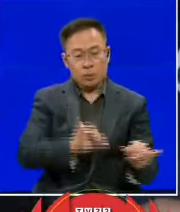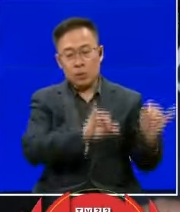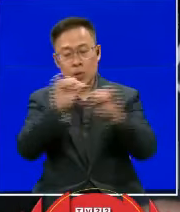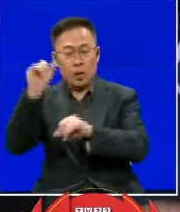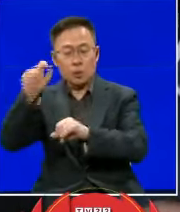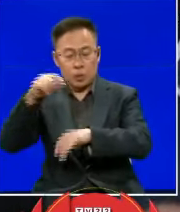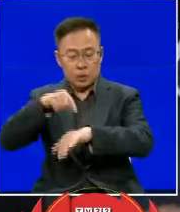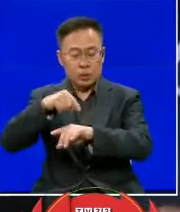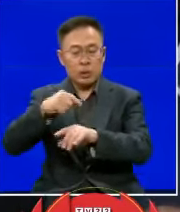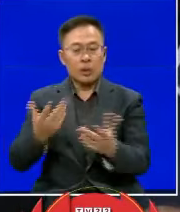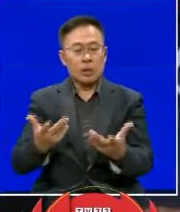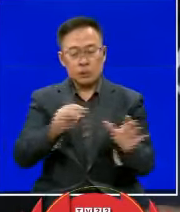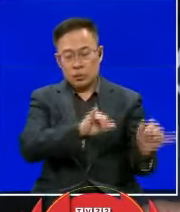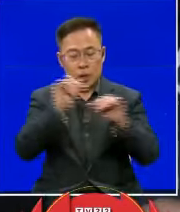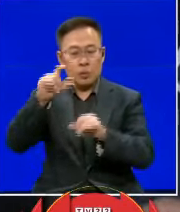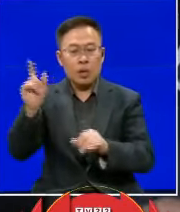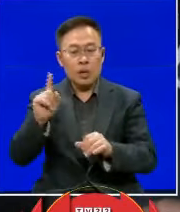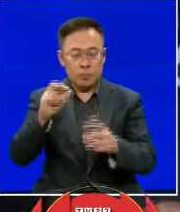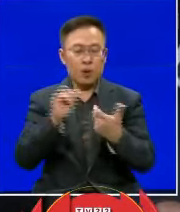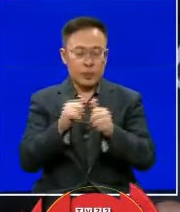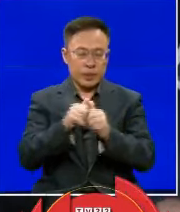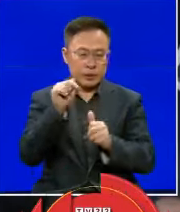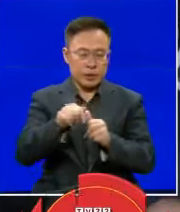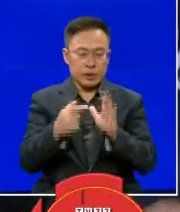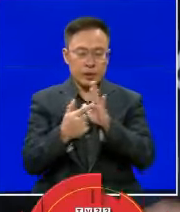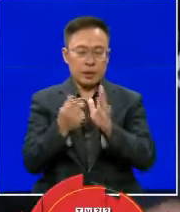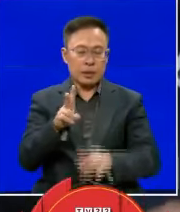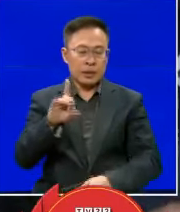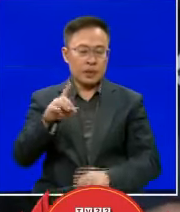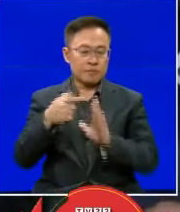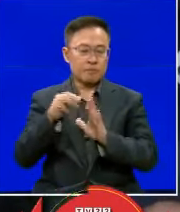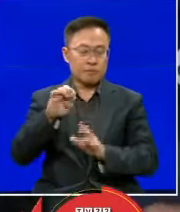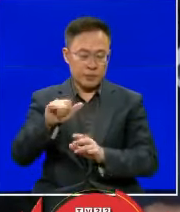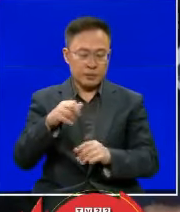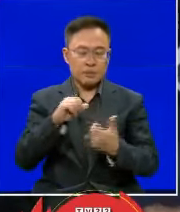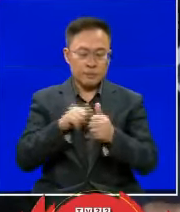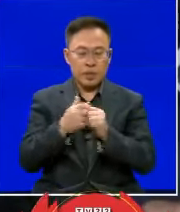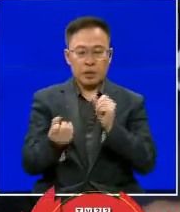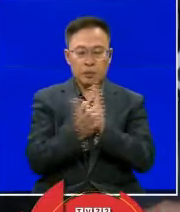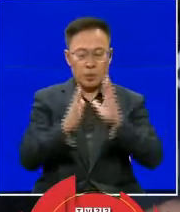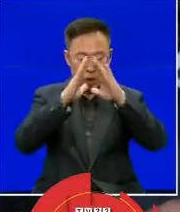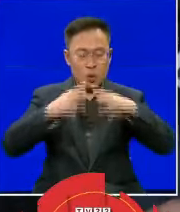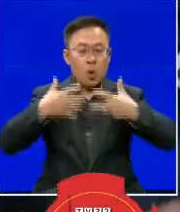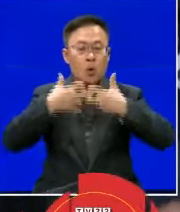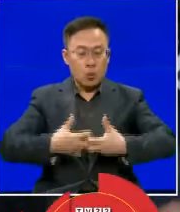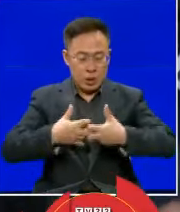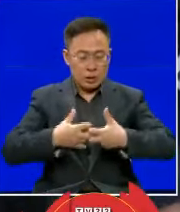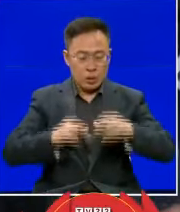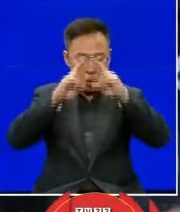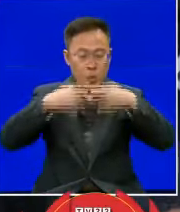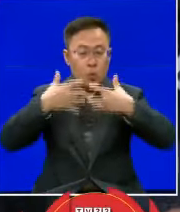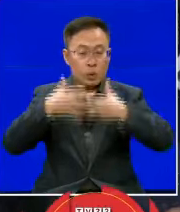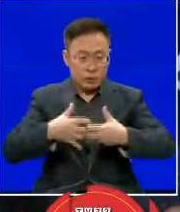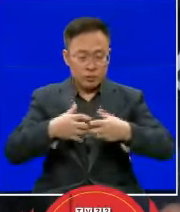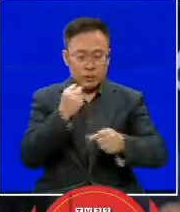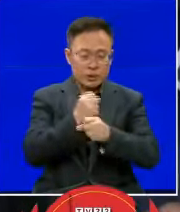ย้ายอาจจะนะครับคาดว่ามาจากที่ท่านอธิบดีจุลพงษ์เนี่ยดูเรื่องปัญหารงอุตสาหกรรมหรือว่าผู้ประกอบ